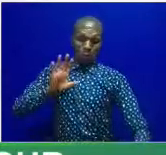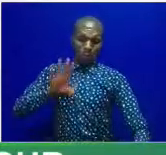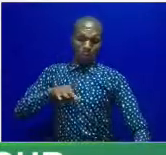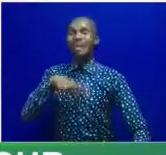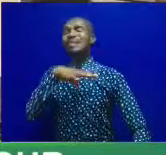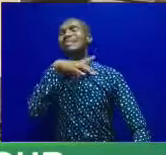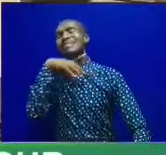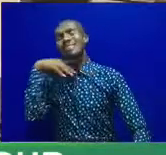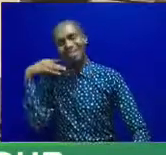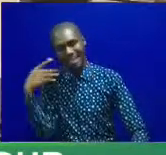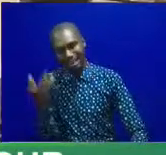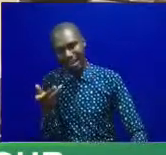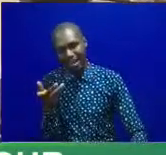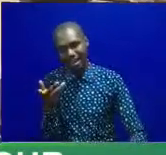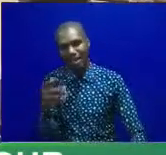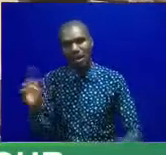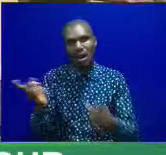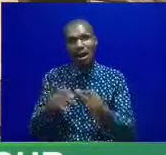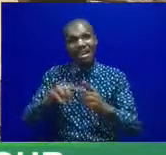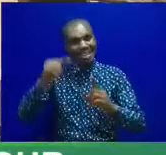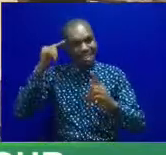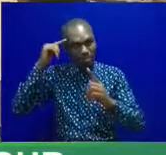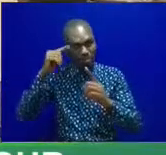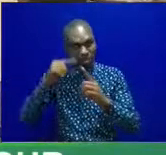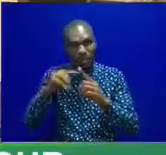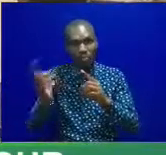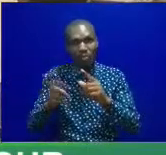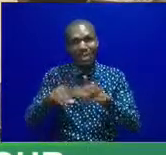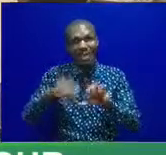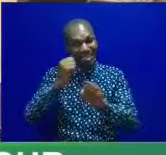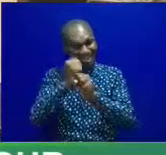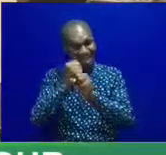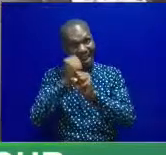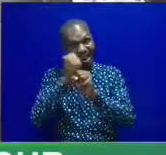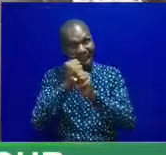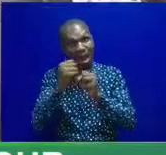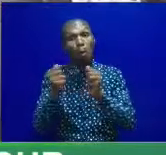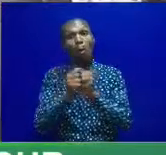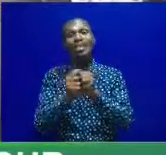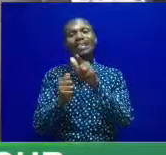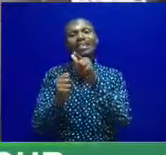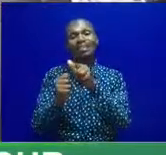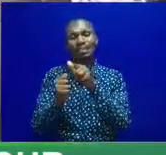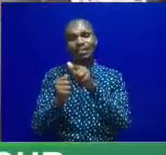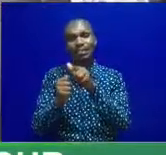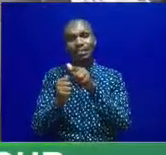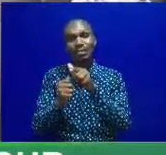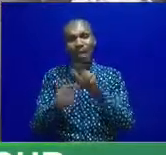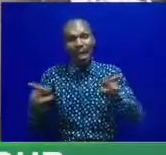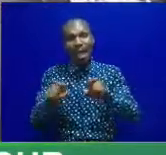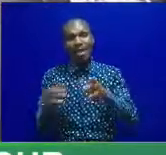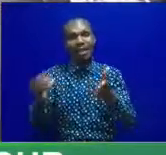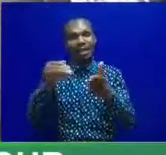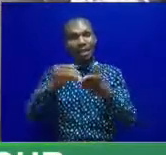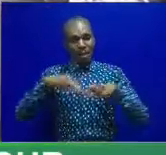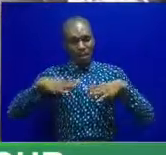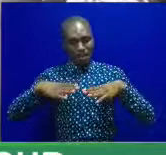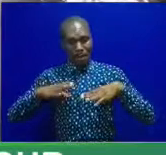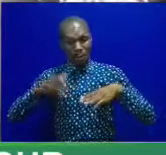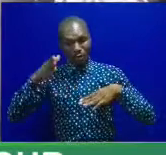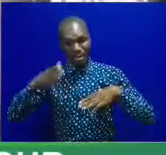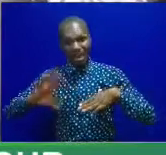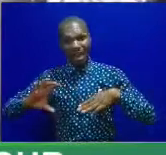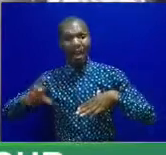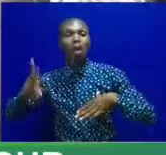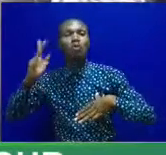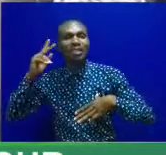bagoitwa ekerenga ekibono niko kyanyara ko bigoikiranigwa ansensemo enene ase abamenyi be county ya